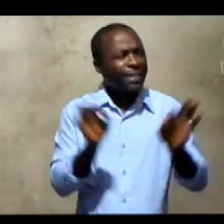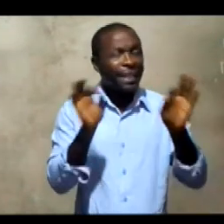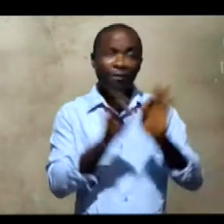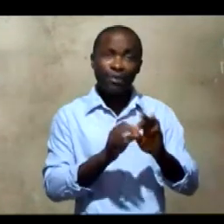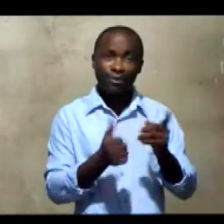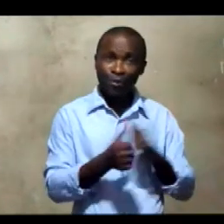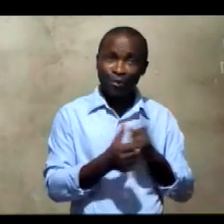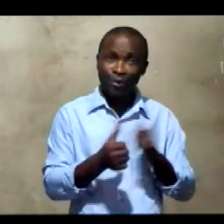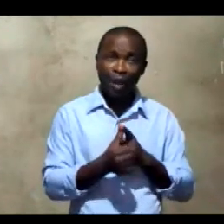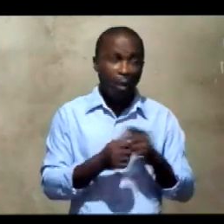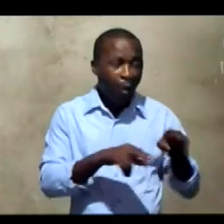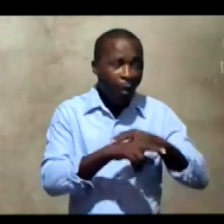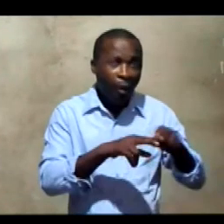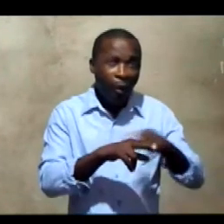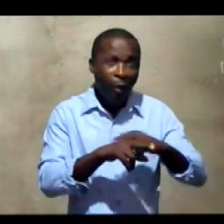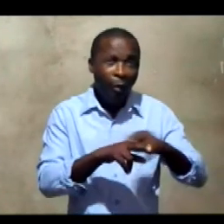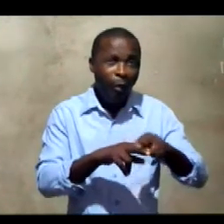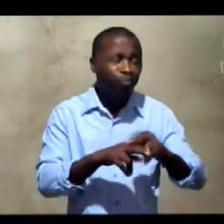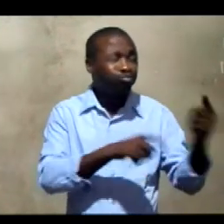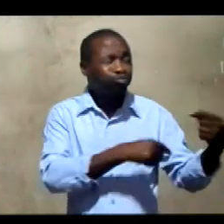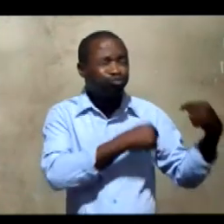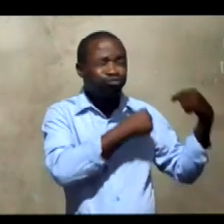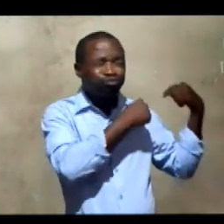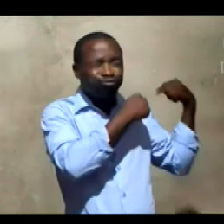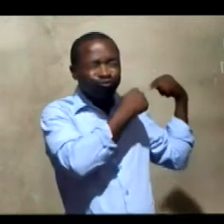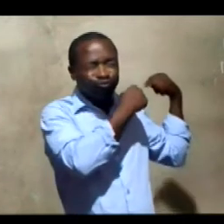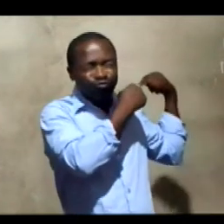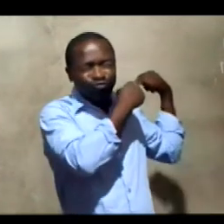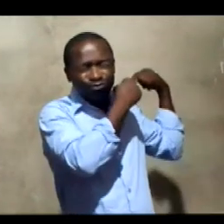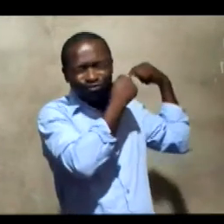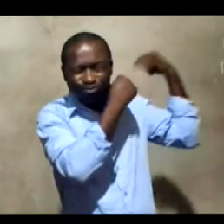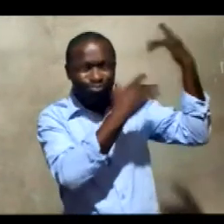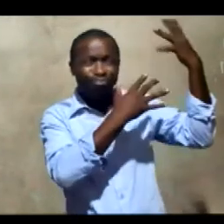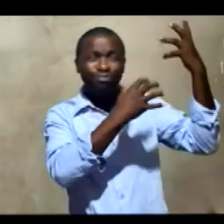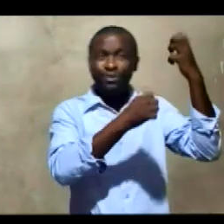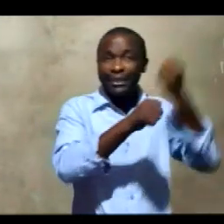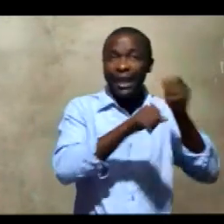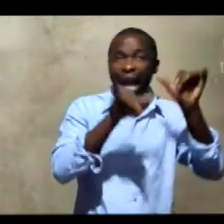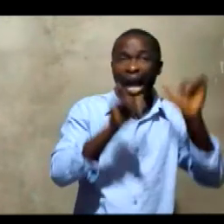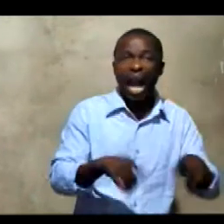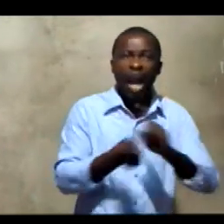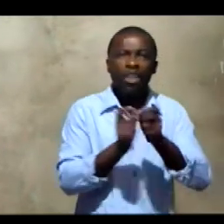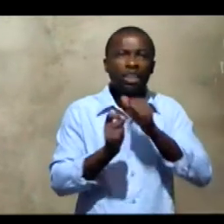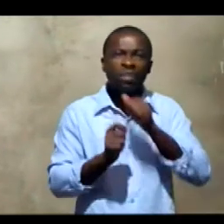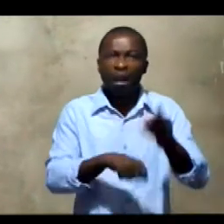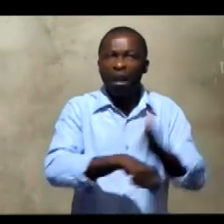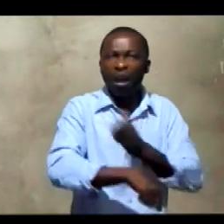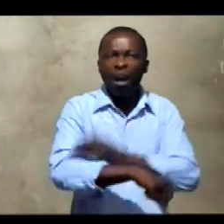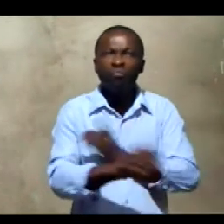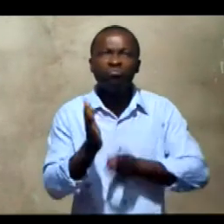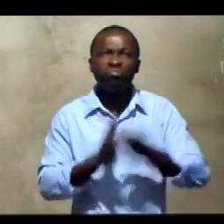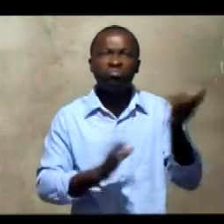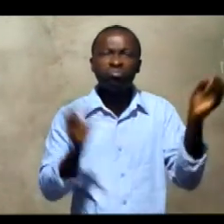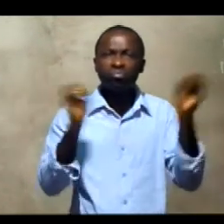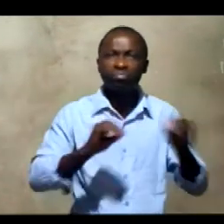fer vétuste qui date de l'époque coloniale, le plus long réseau d'Afrique et la revalorisation des salaires